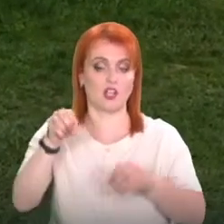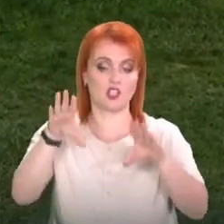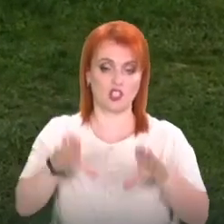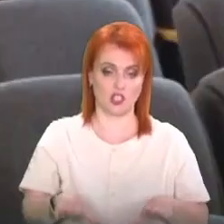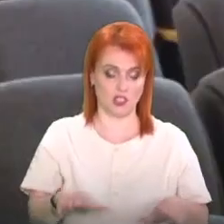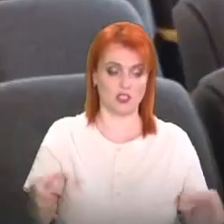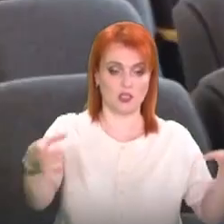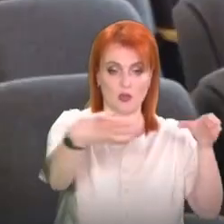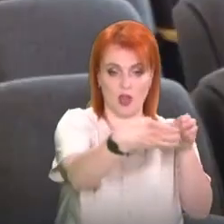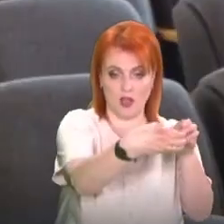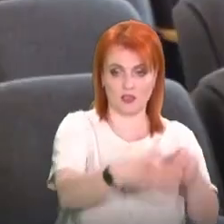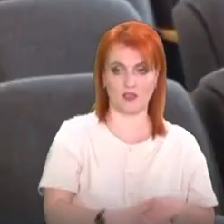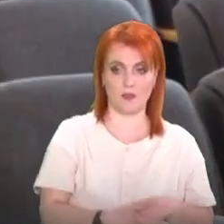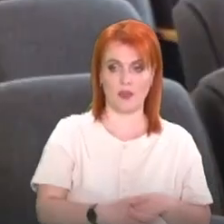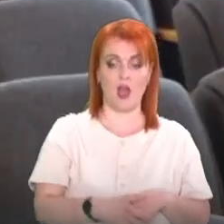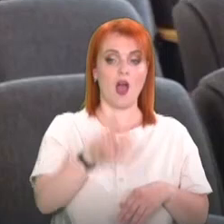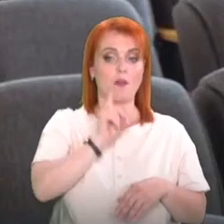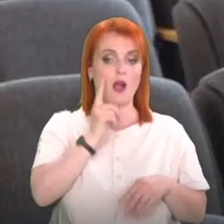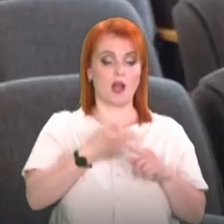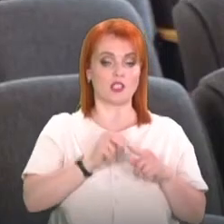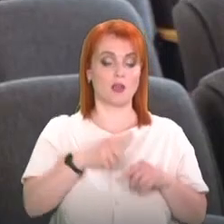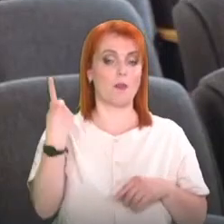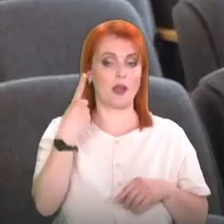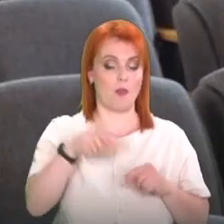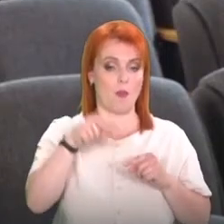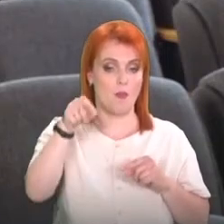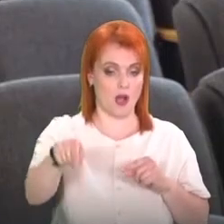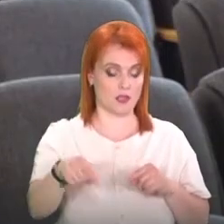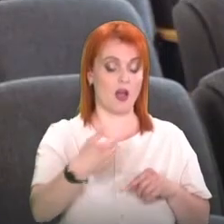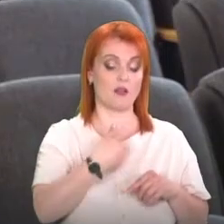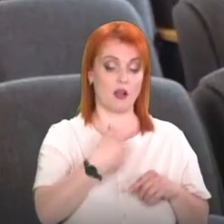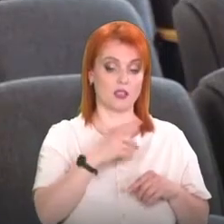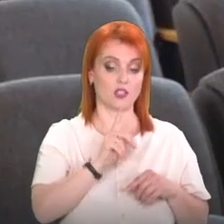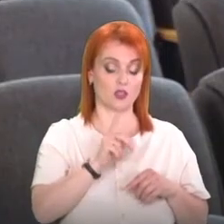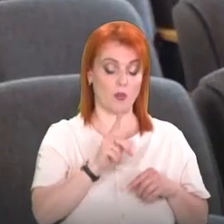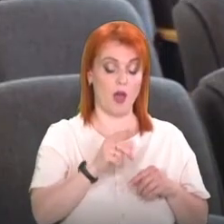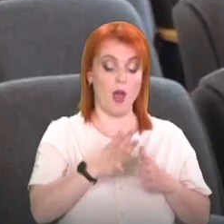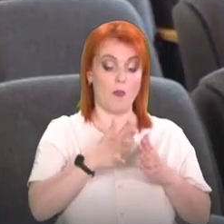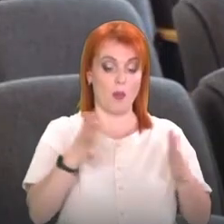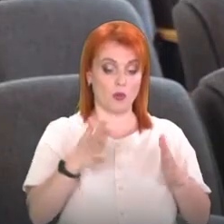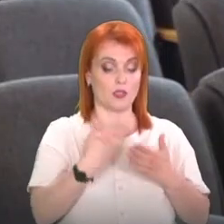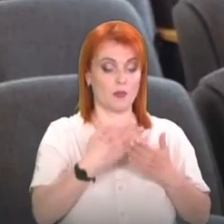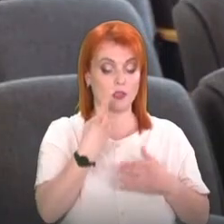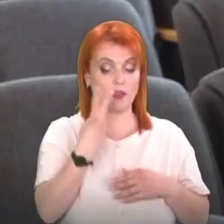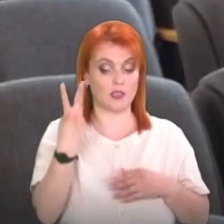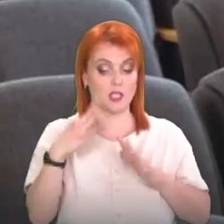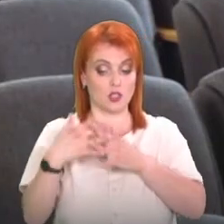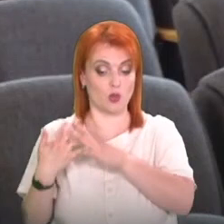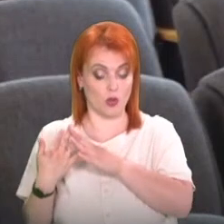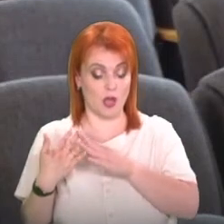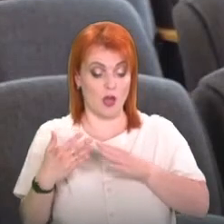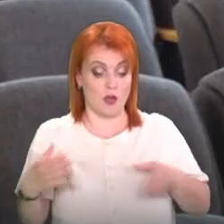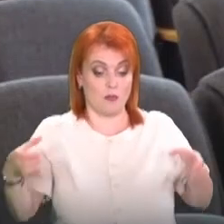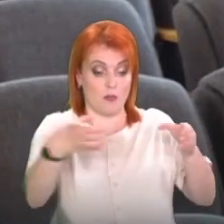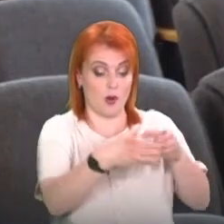se unească. Este doar un prim pas, aprobarea acestui proiect de lege. Urmează ca guvernul să elaboreze cele două metodologii și eu îmi doresc foarte mult